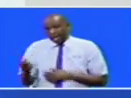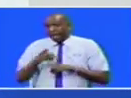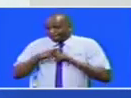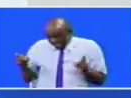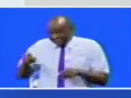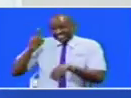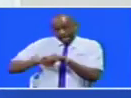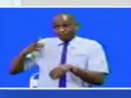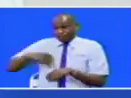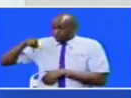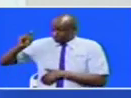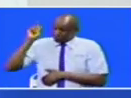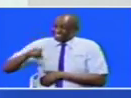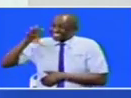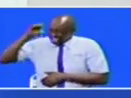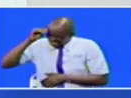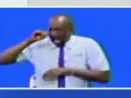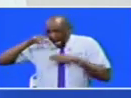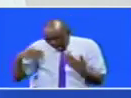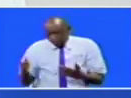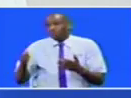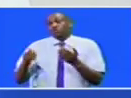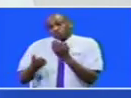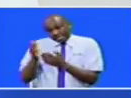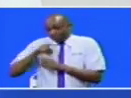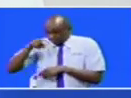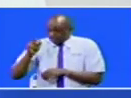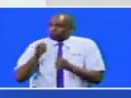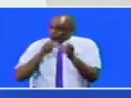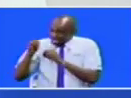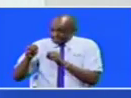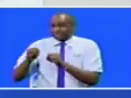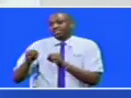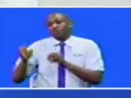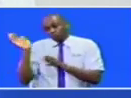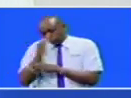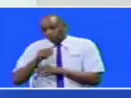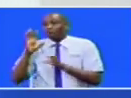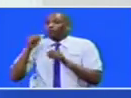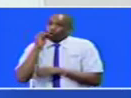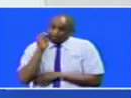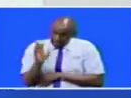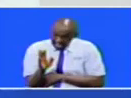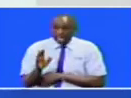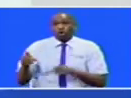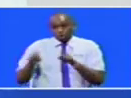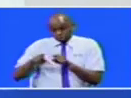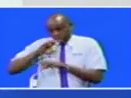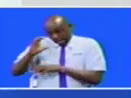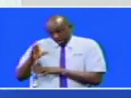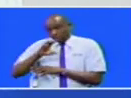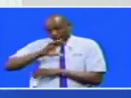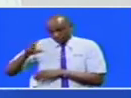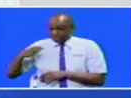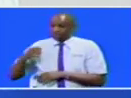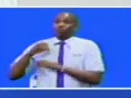when wakazi wa Mombasa wako ready kumanage takataka kuanzia nyumbani paka sisi kama county hiyo tuzichukue